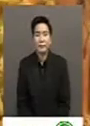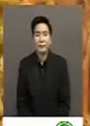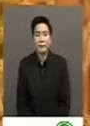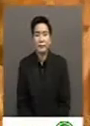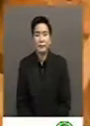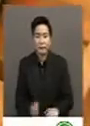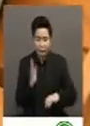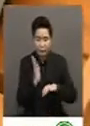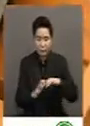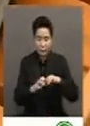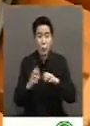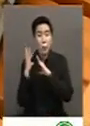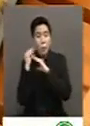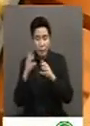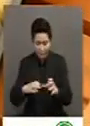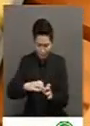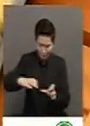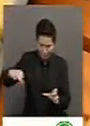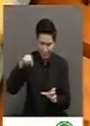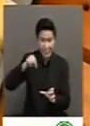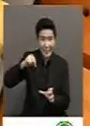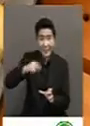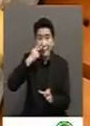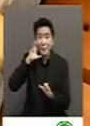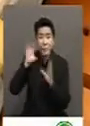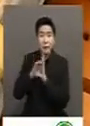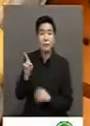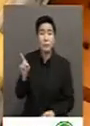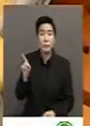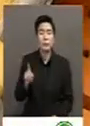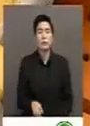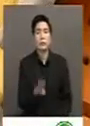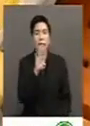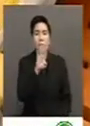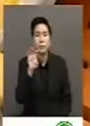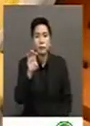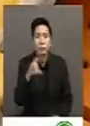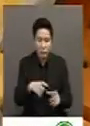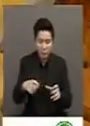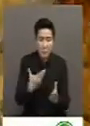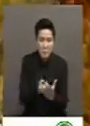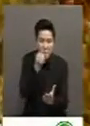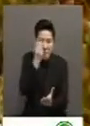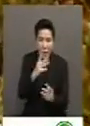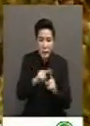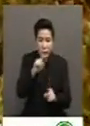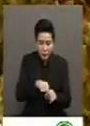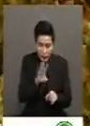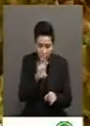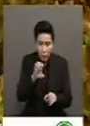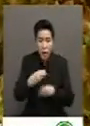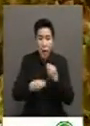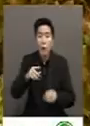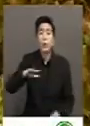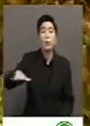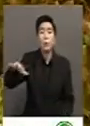ทุเรียนหม่อนทองแพ็คที่เห็นอยู่ขณะนี้มีราคา400บาทนับว่าเป็นราคาที่สูงมากหากเทียบกับตลาดทั่ว